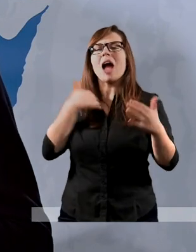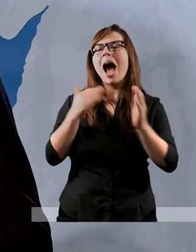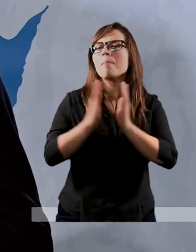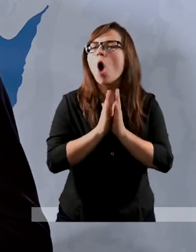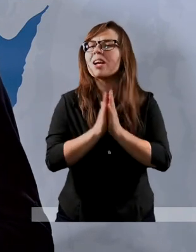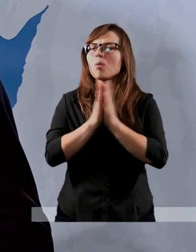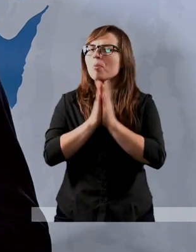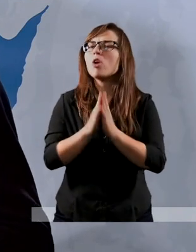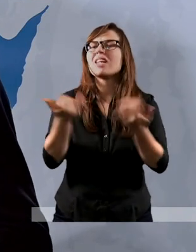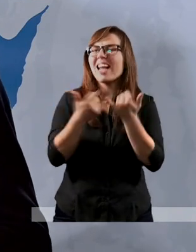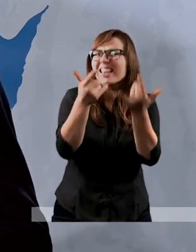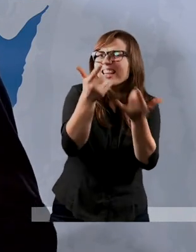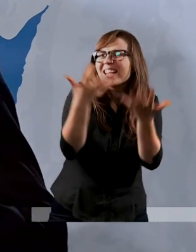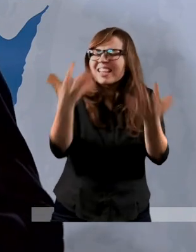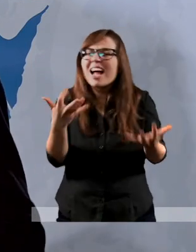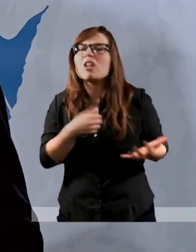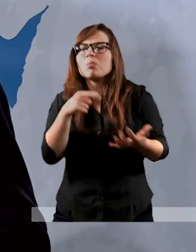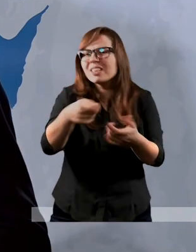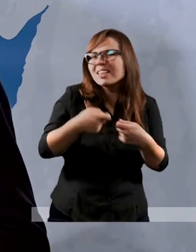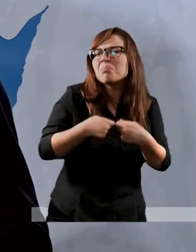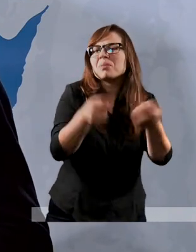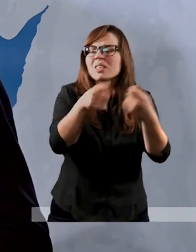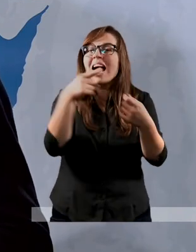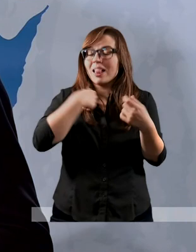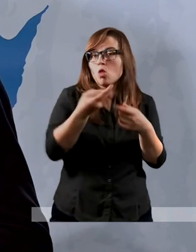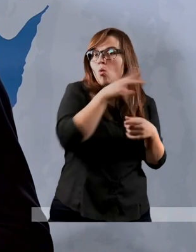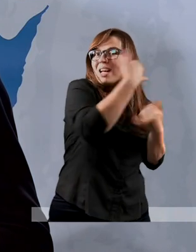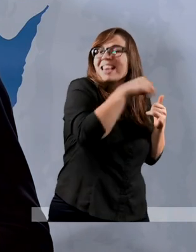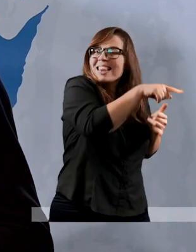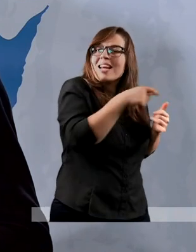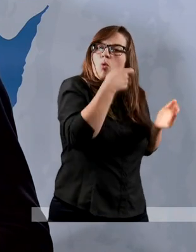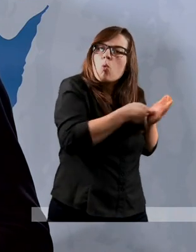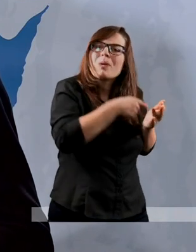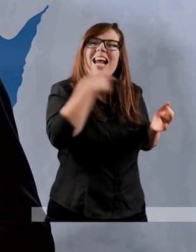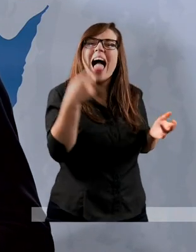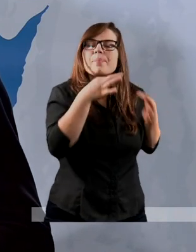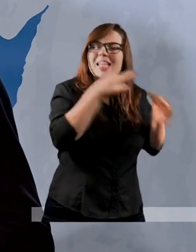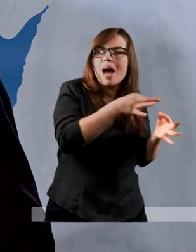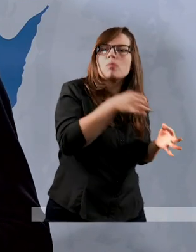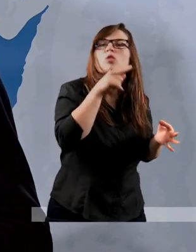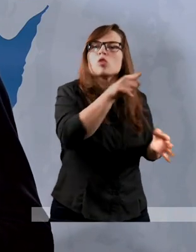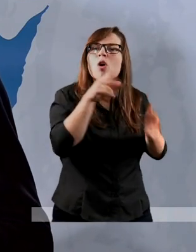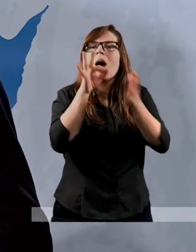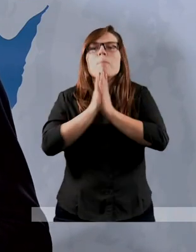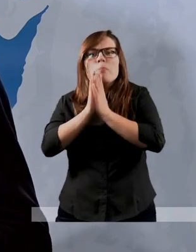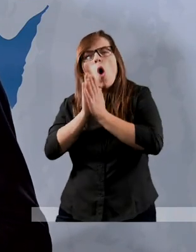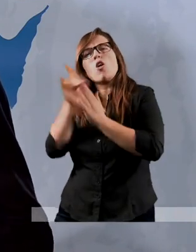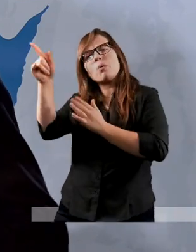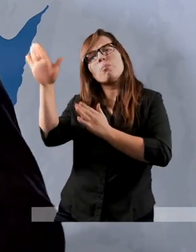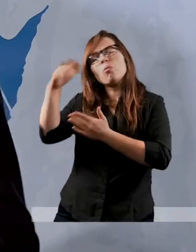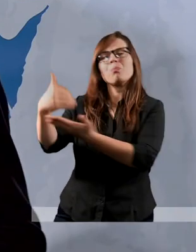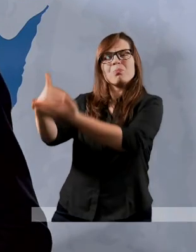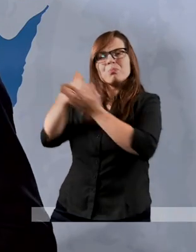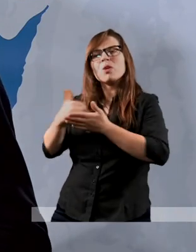Boże, jeżeli chciałbyś, żebym kupił ten samochód, ten drugi lepszy, to akurat proszę Cię o to,